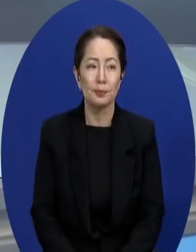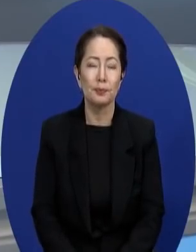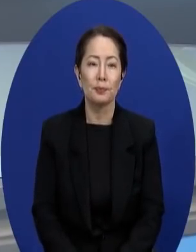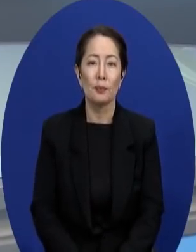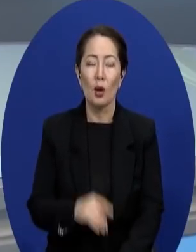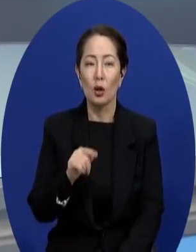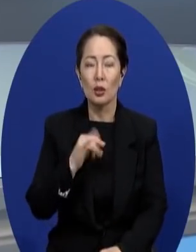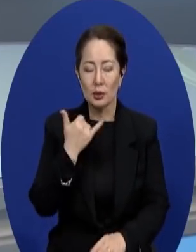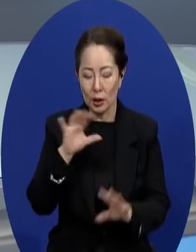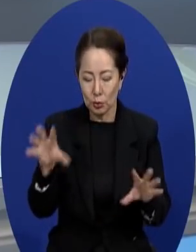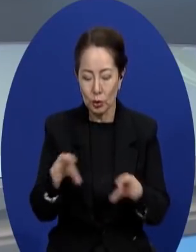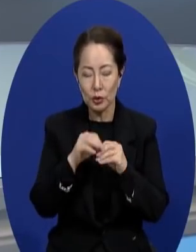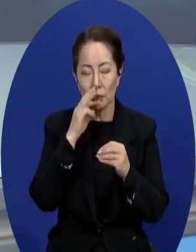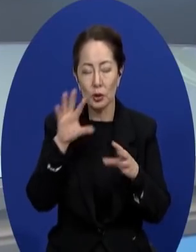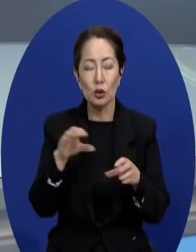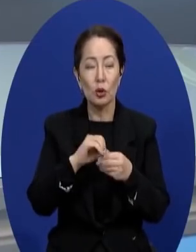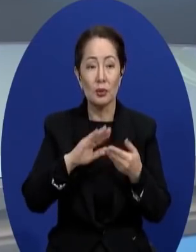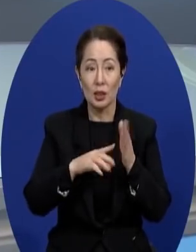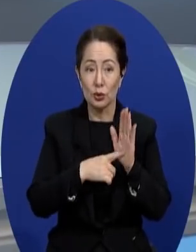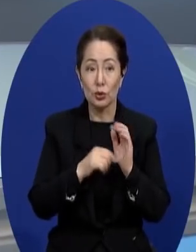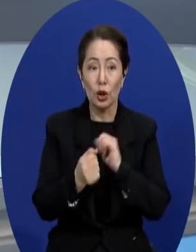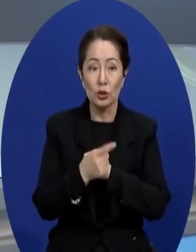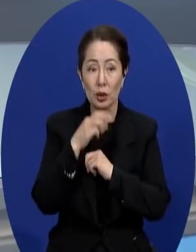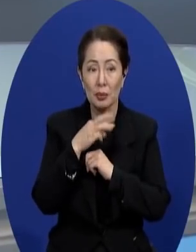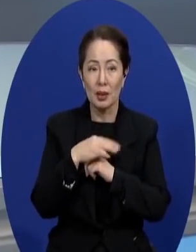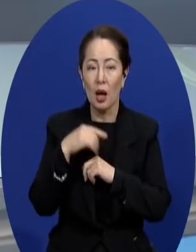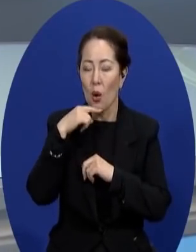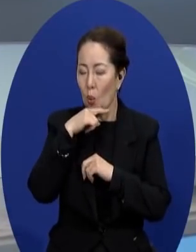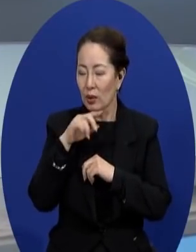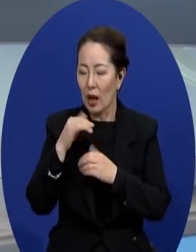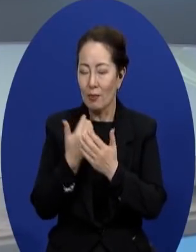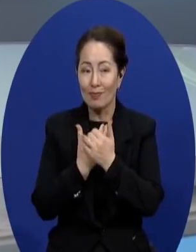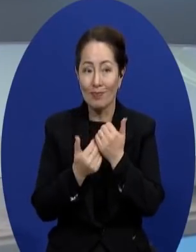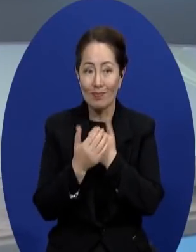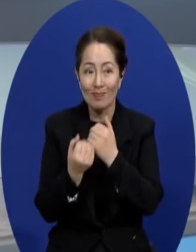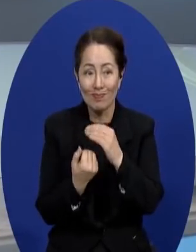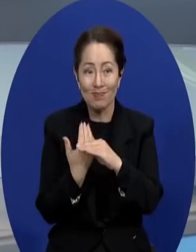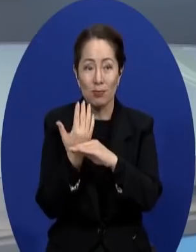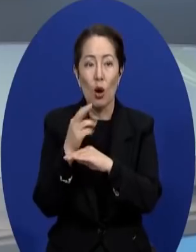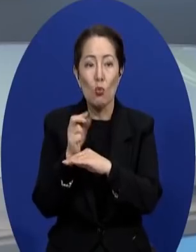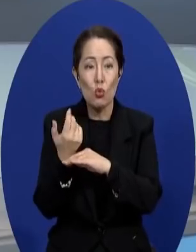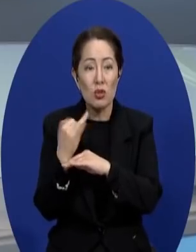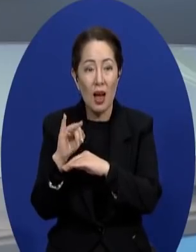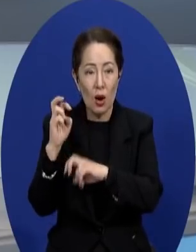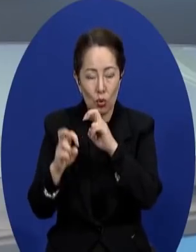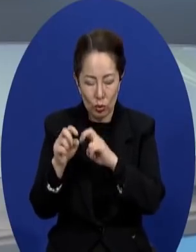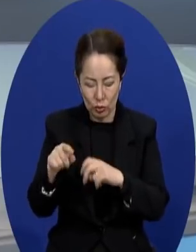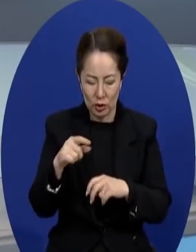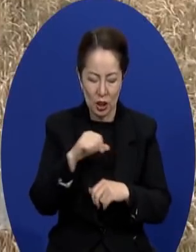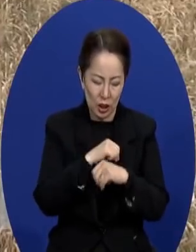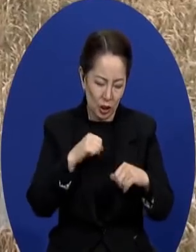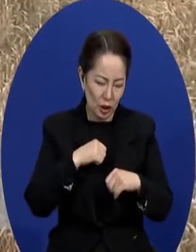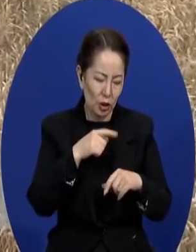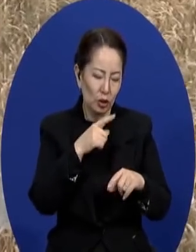Одоо та бүхэнд зарим онцлох мэдээг товч танилцуулъя. Улаанбуудын үйлдвэрлэлийг дэмжих сорилгоор иргэн хуулийн этгээдээс дотоодын гурилын үйлдвэр болон хөдөөжихийг